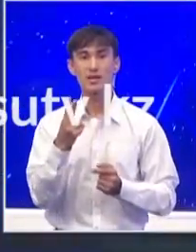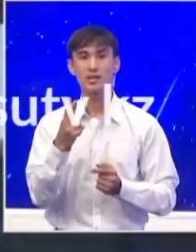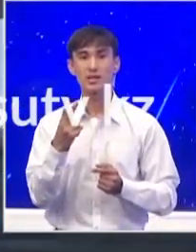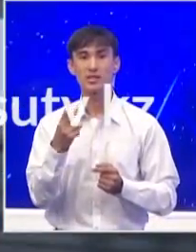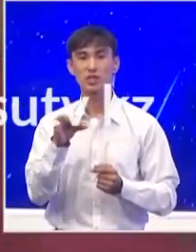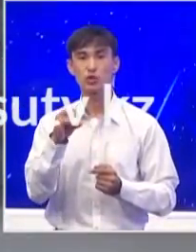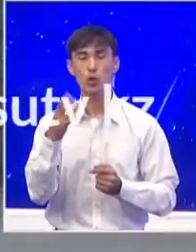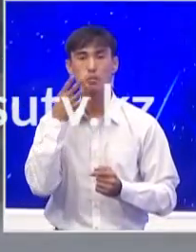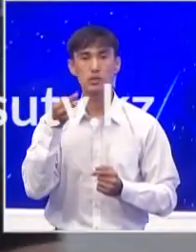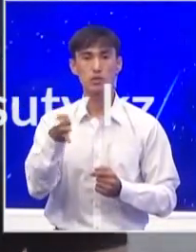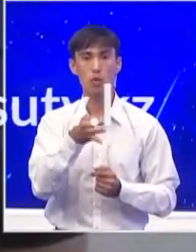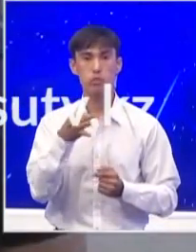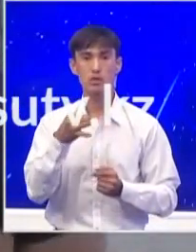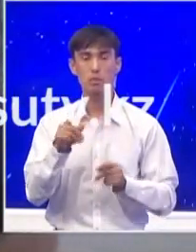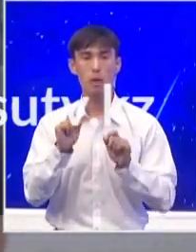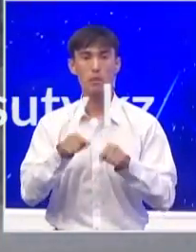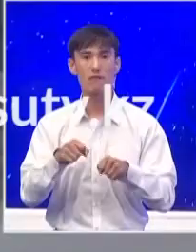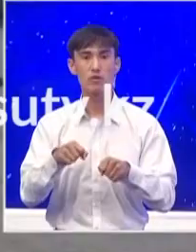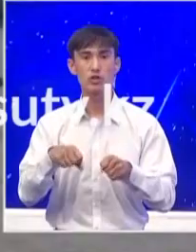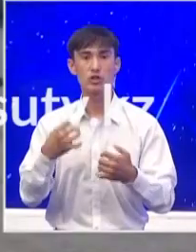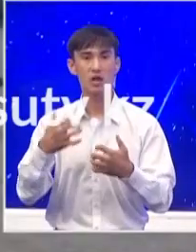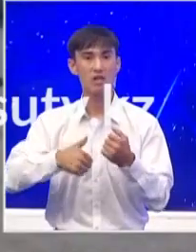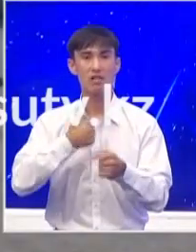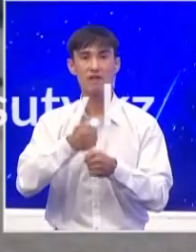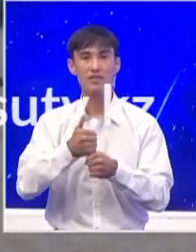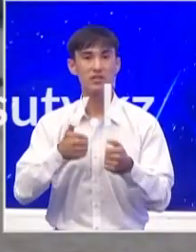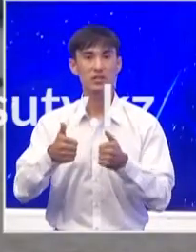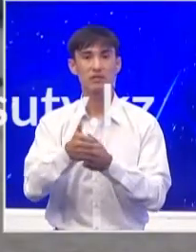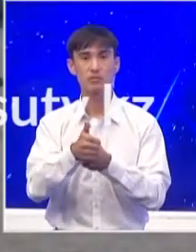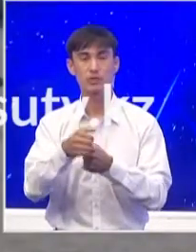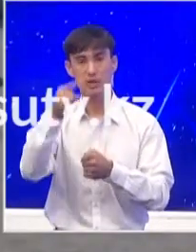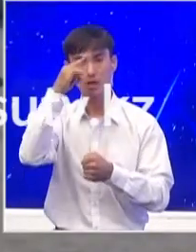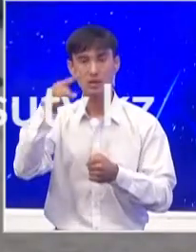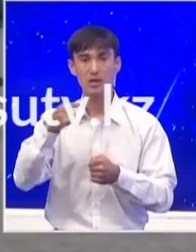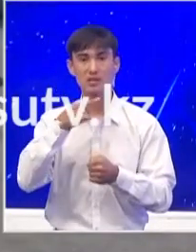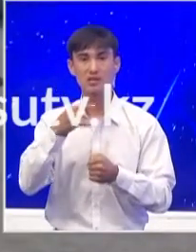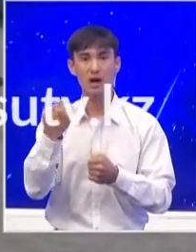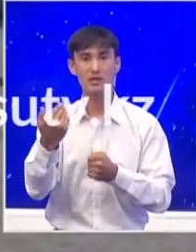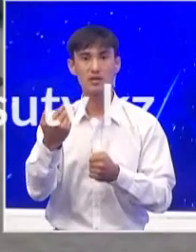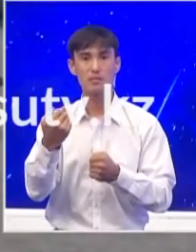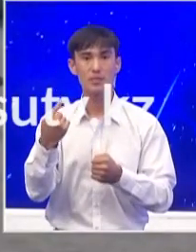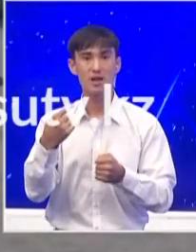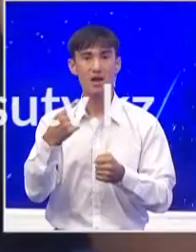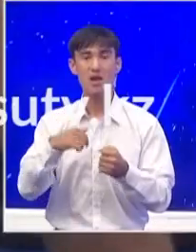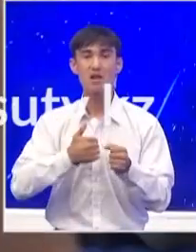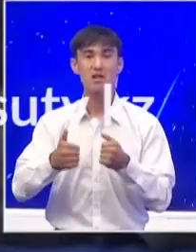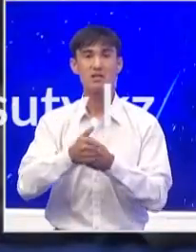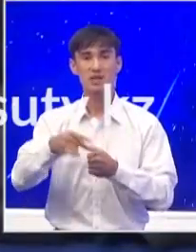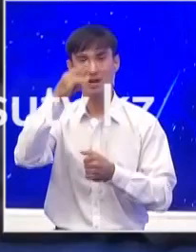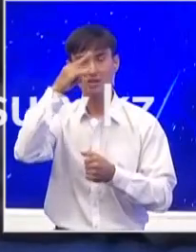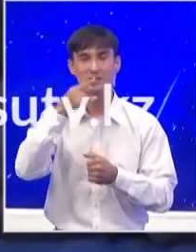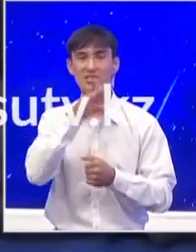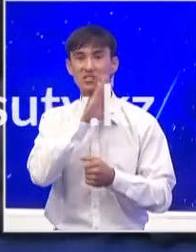1-ом одесской области по праву считаются главными фаворитами кубка республики казахстан они бессменные лидеры казахстанского женского пляжного